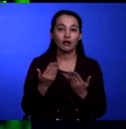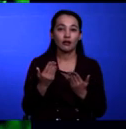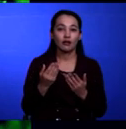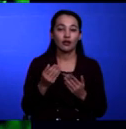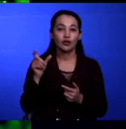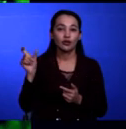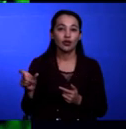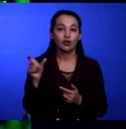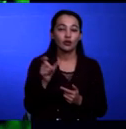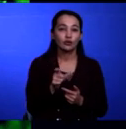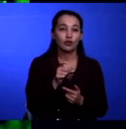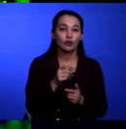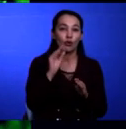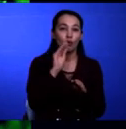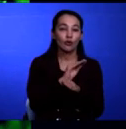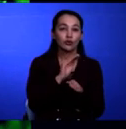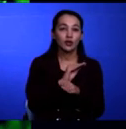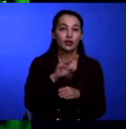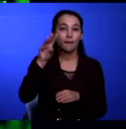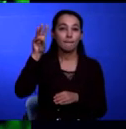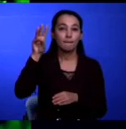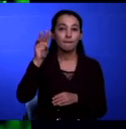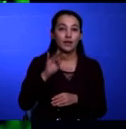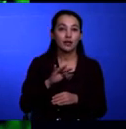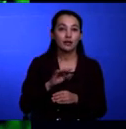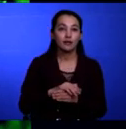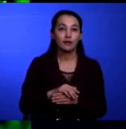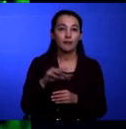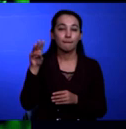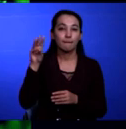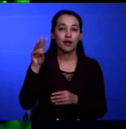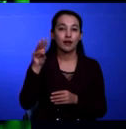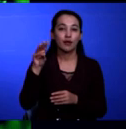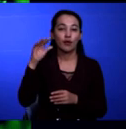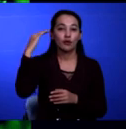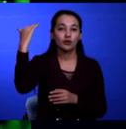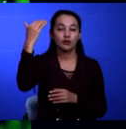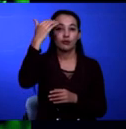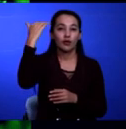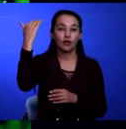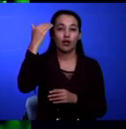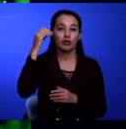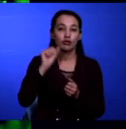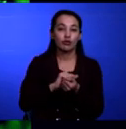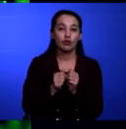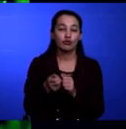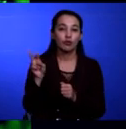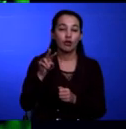bo'lgan shaxs son qo'shimchasi m. Osmondan tosh yumalar, lekin